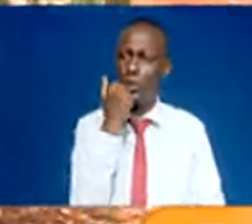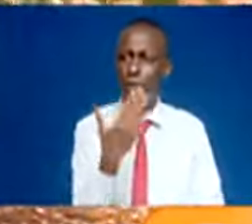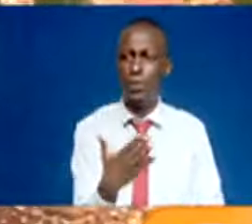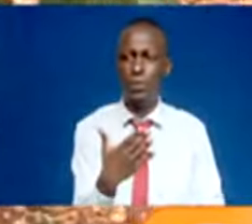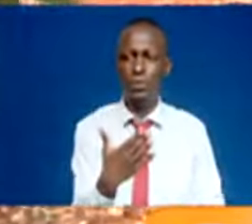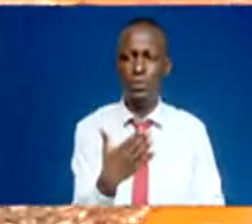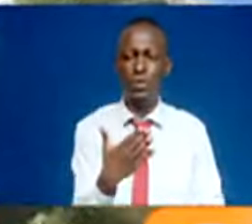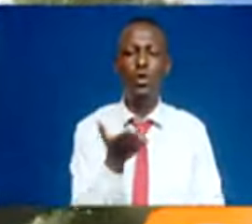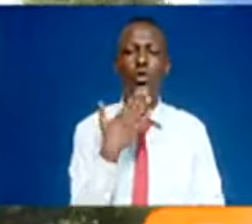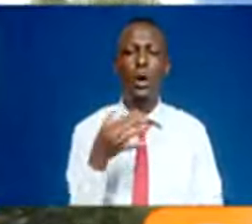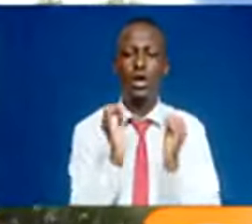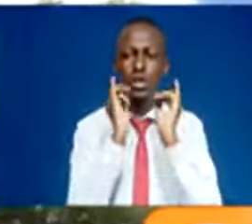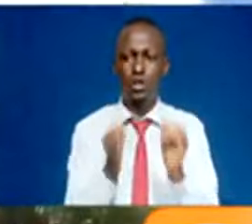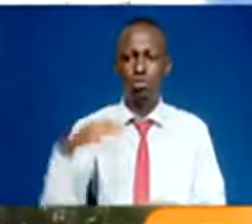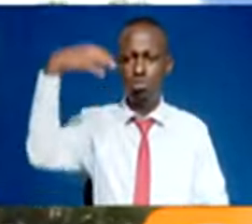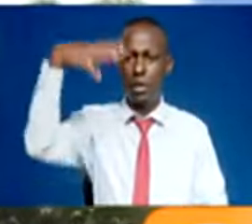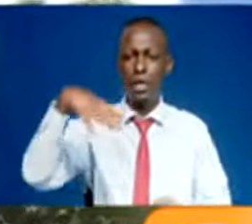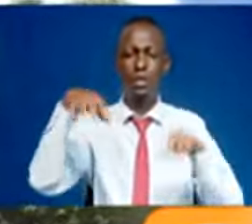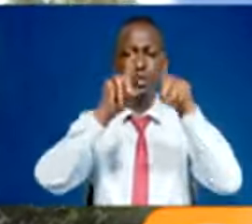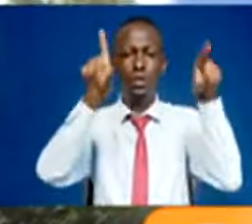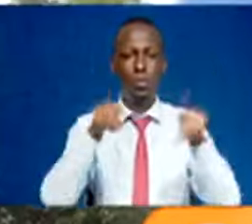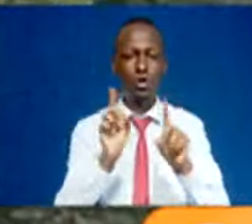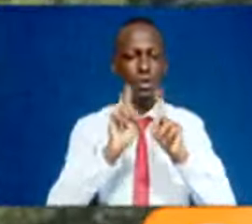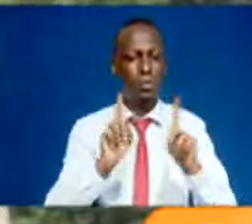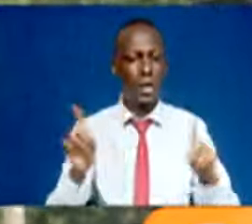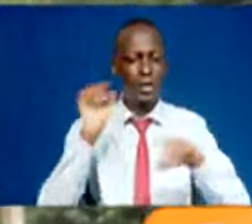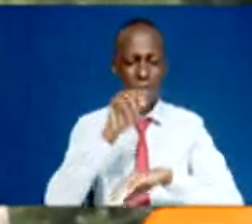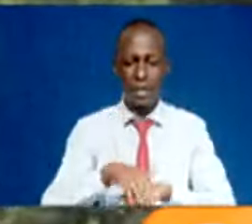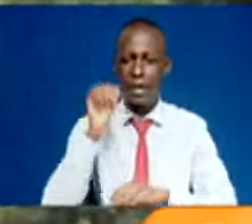wakililia transformer mpya ila kilio chao kimeambulia patupu.